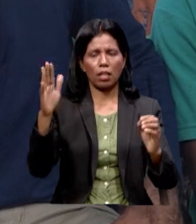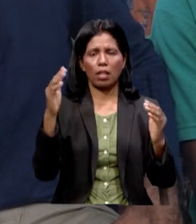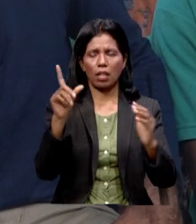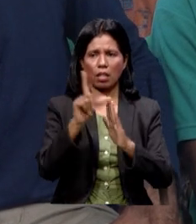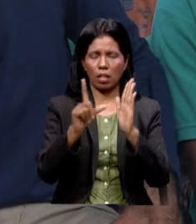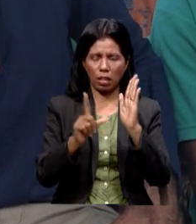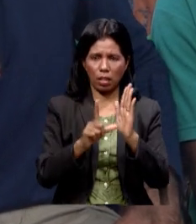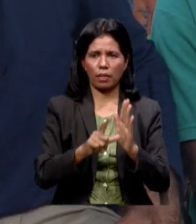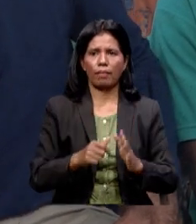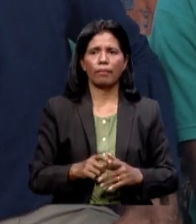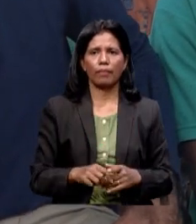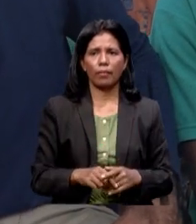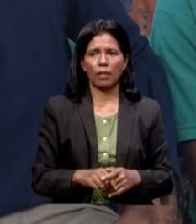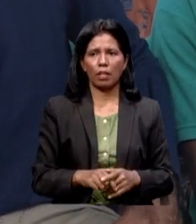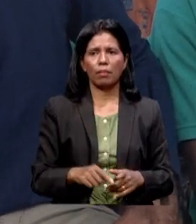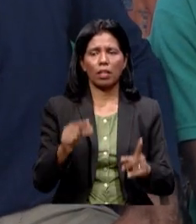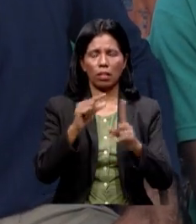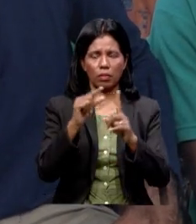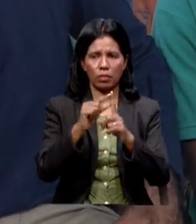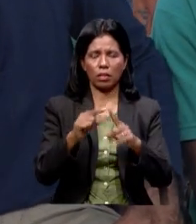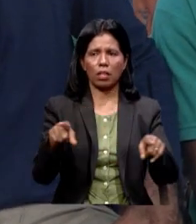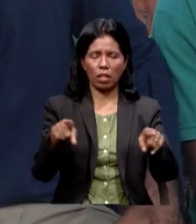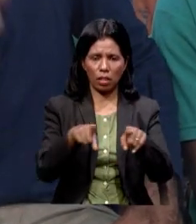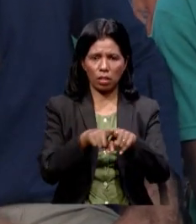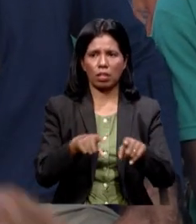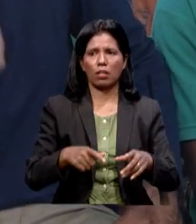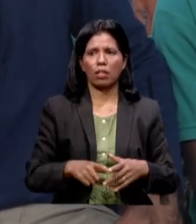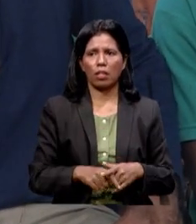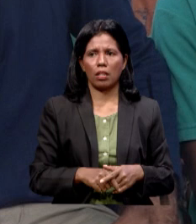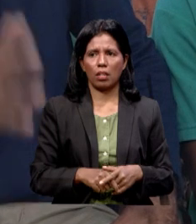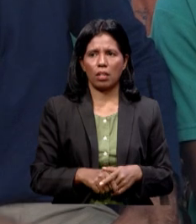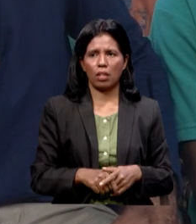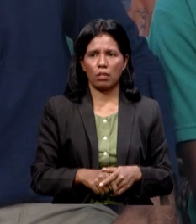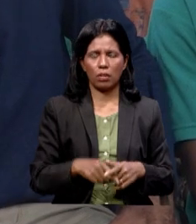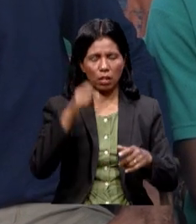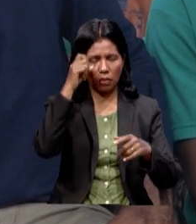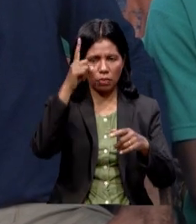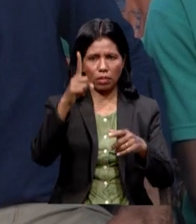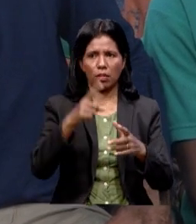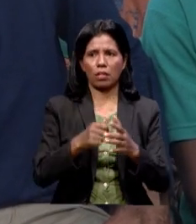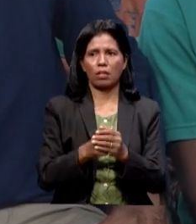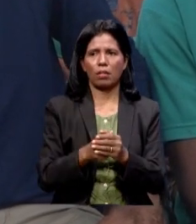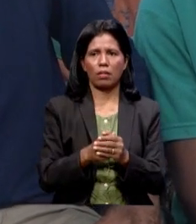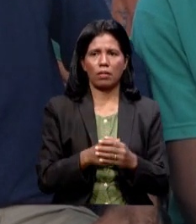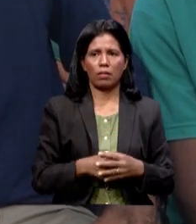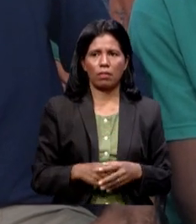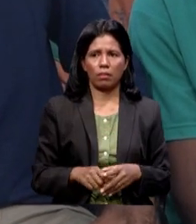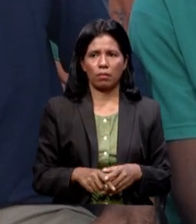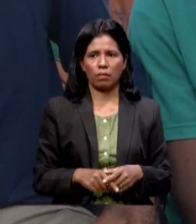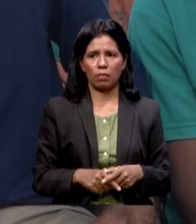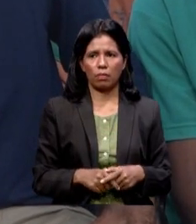tami dene ma ka ini le foi ne sai mai ani san los be ne foi ma kader mai usi ne kamlaran ne